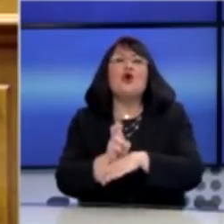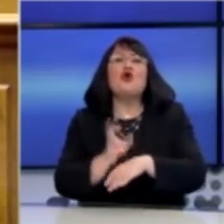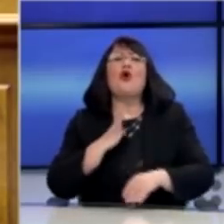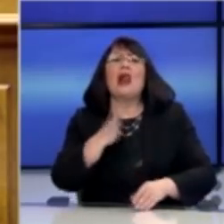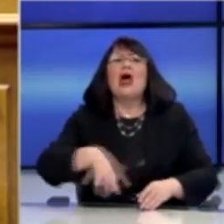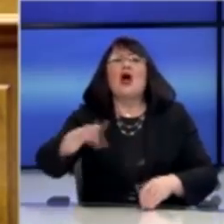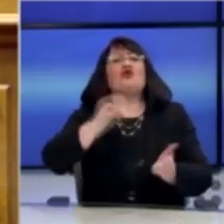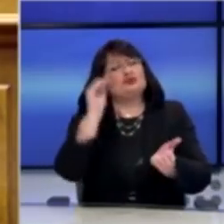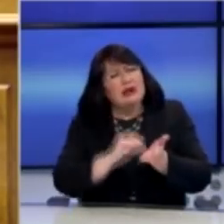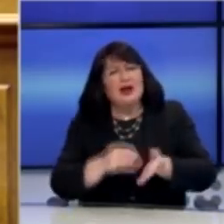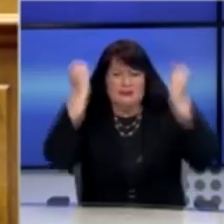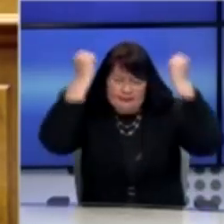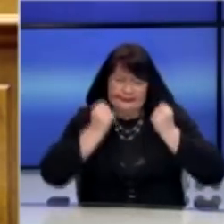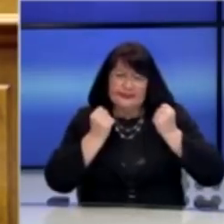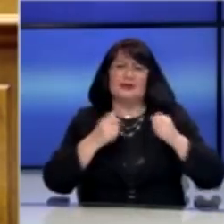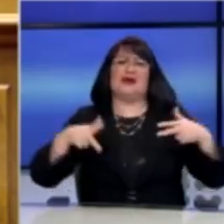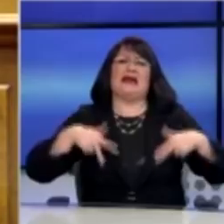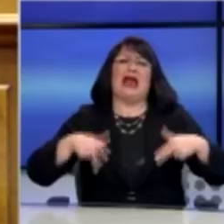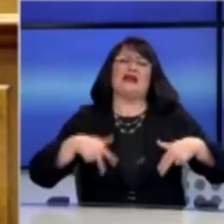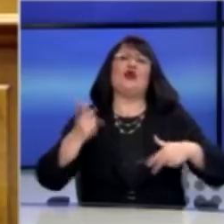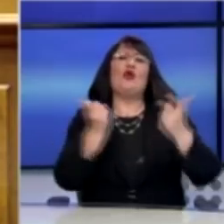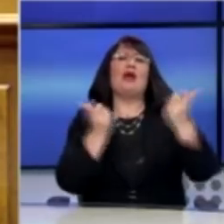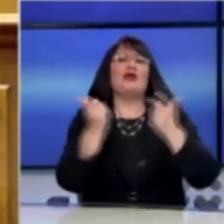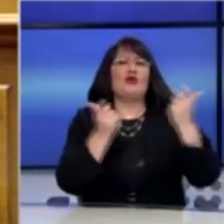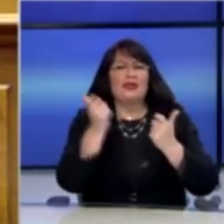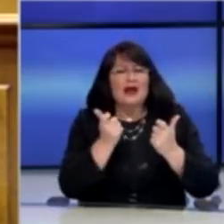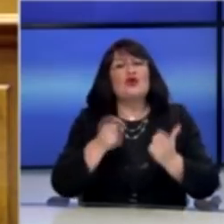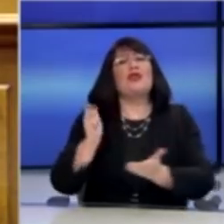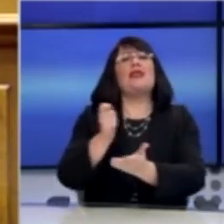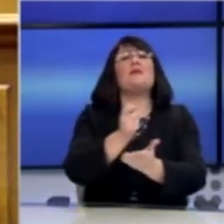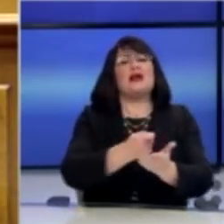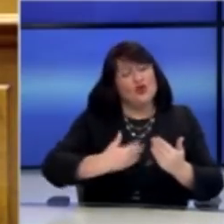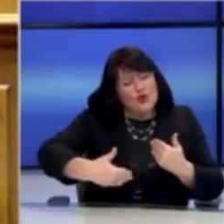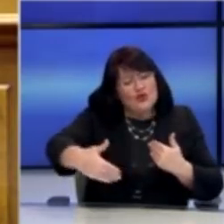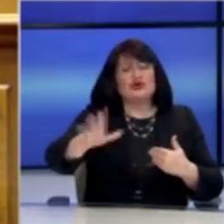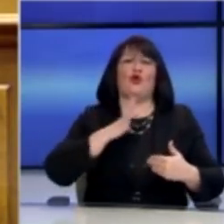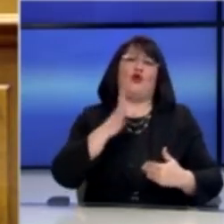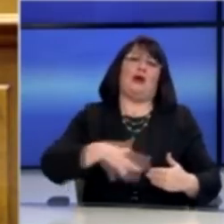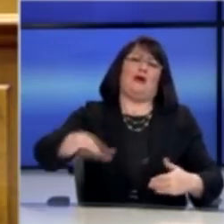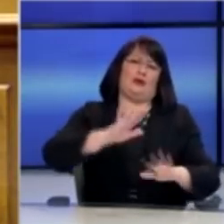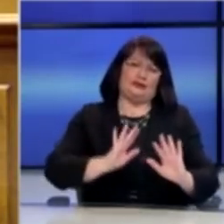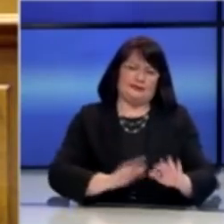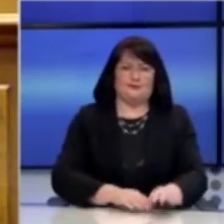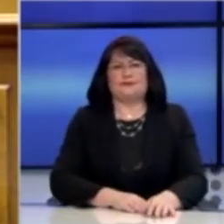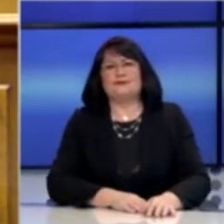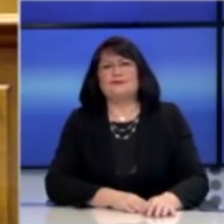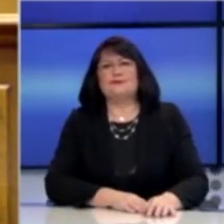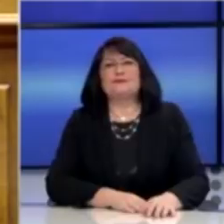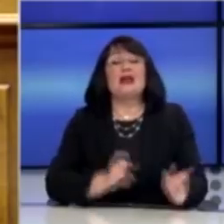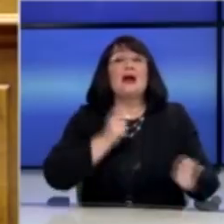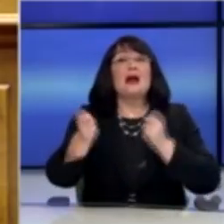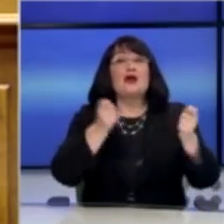να πληρώσει το ύφασμα του κρατικού δανεισμού την επόμενη περίοδο. Το κρατικό